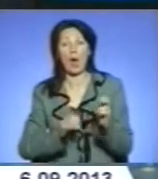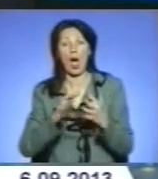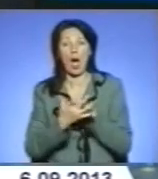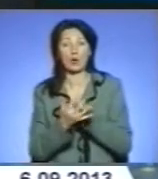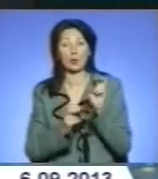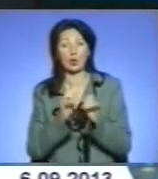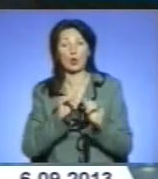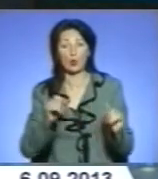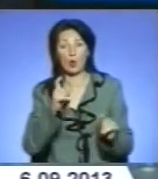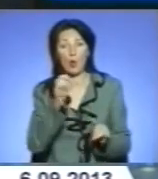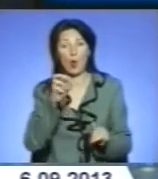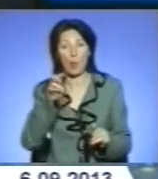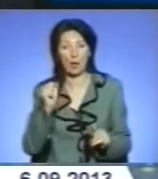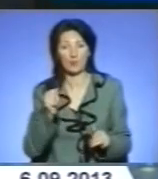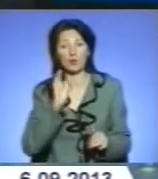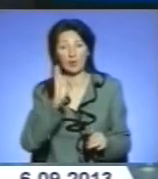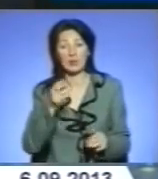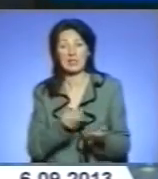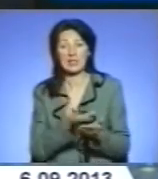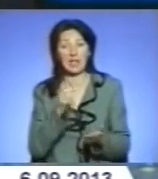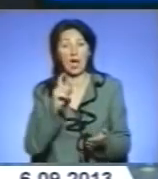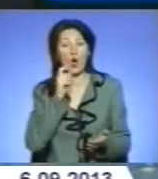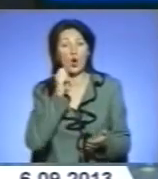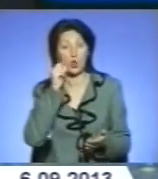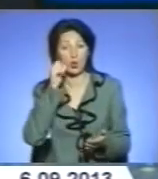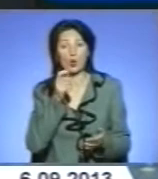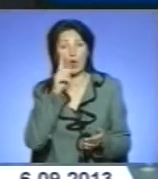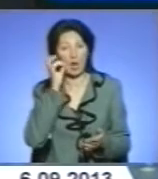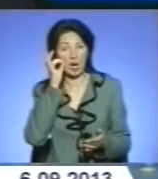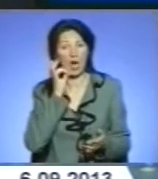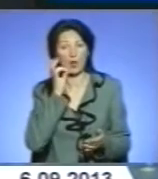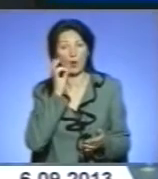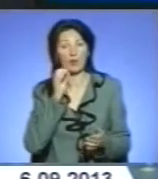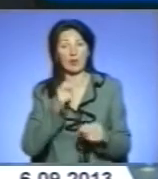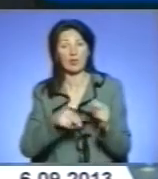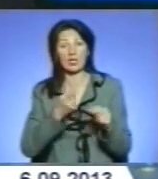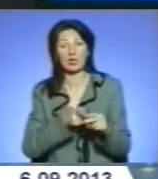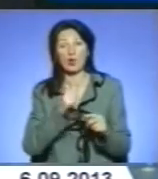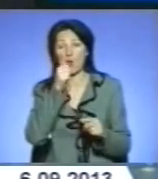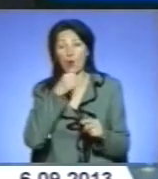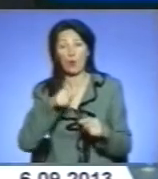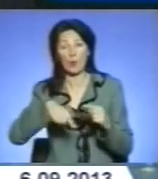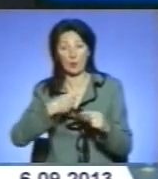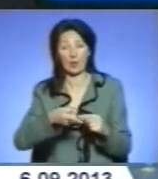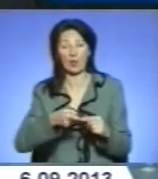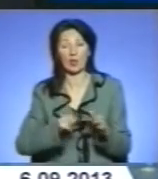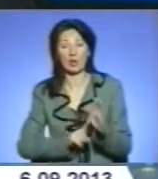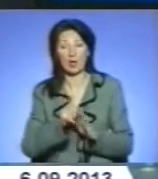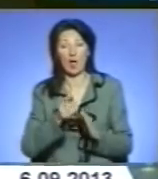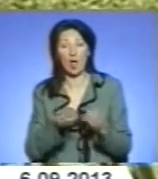словами, прогнозувати ціну на цукор поки що рано, але у кінці цього року, на початку наступного, можливі коливання у ціні на цей